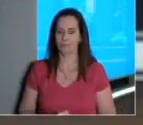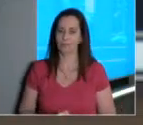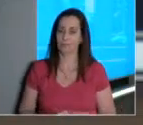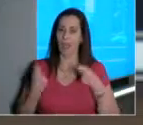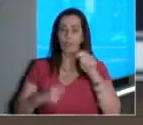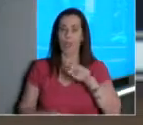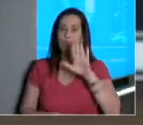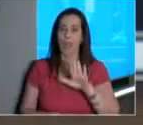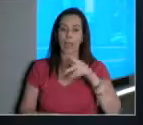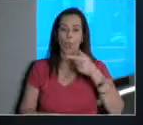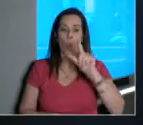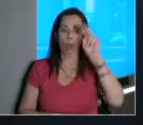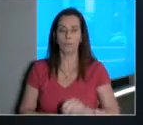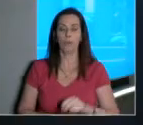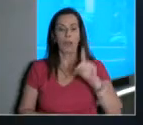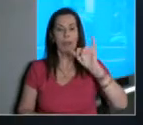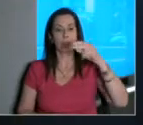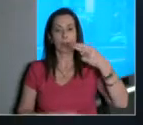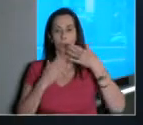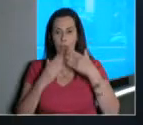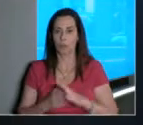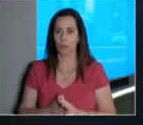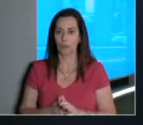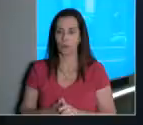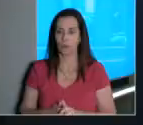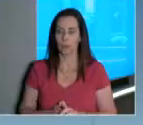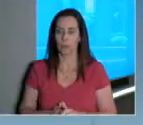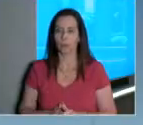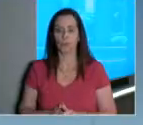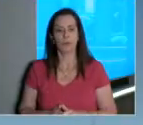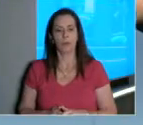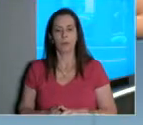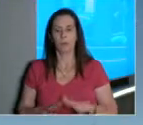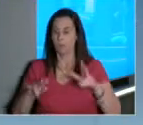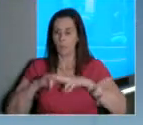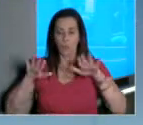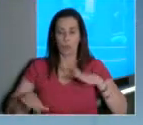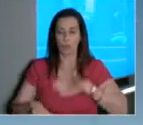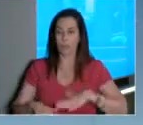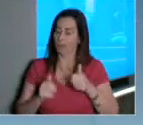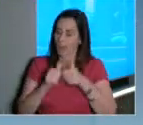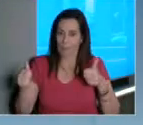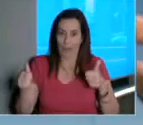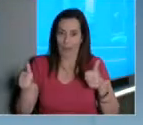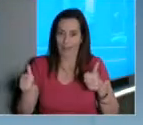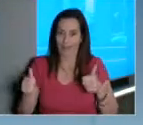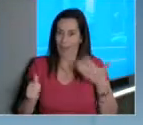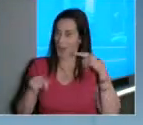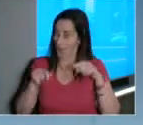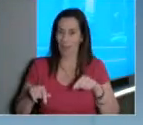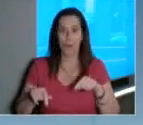חברת הכנסת מאי גולן, תודה רבה לך. דינה דיין, תודה רבה לך. דוקטור נוריאלי, תודה רבה. אל תקומו עדיין, אני רוצה להיפרד מהצופים שלנו. היה